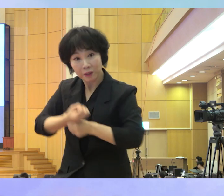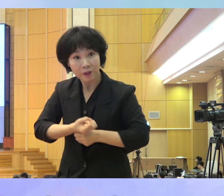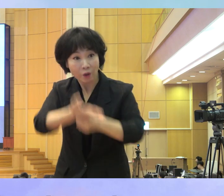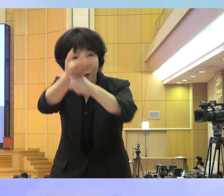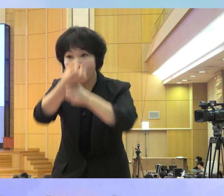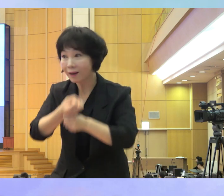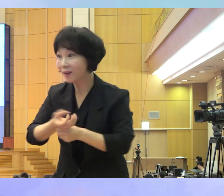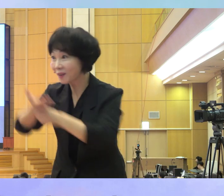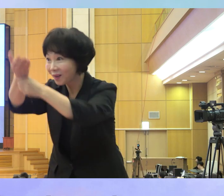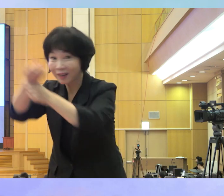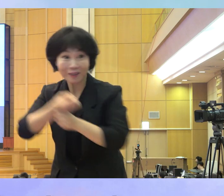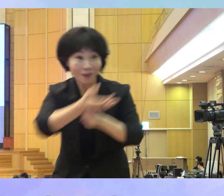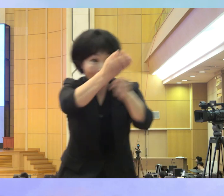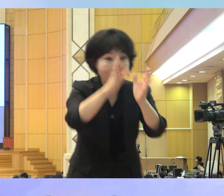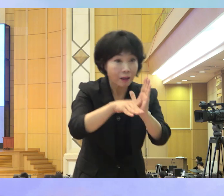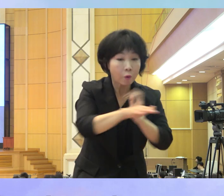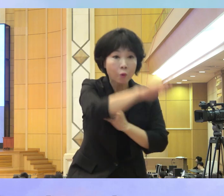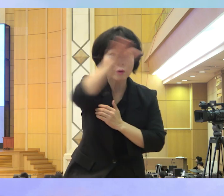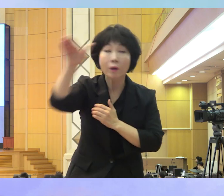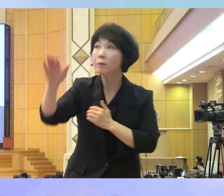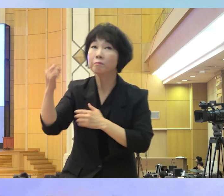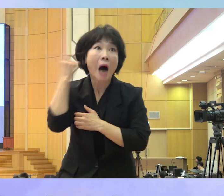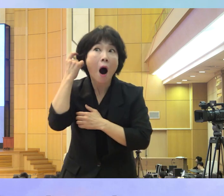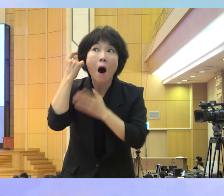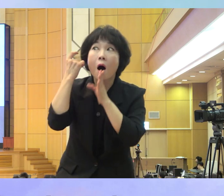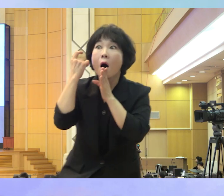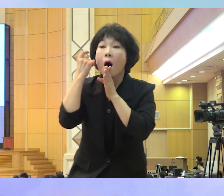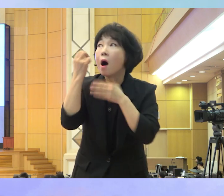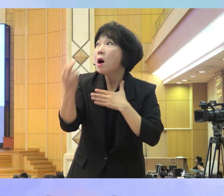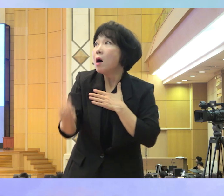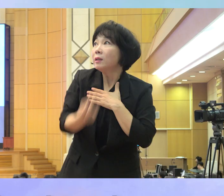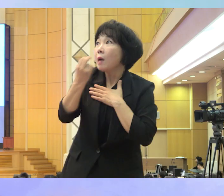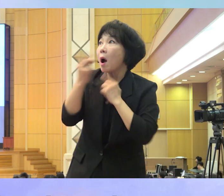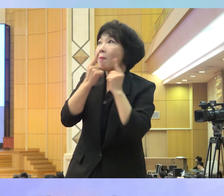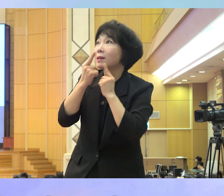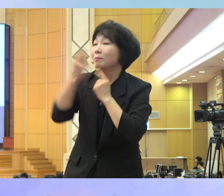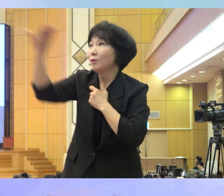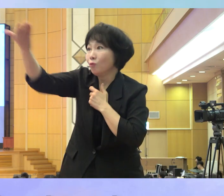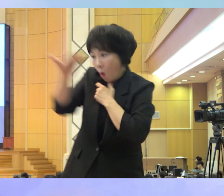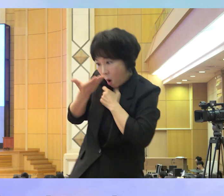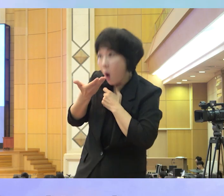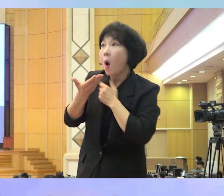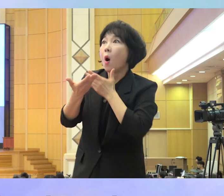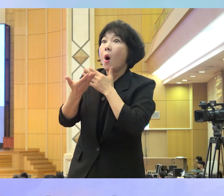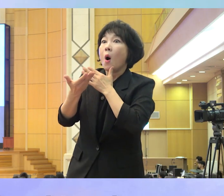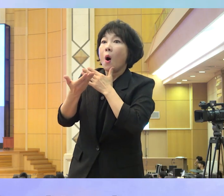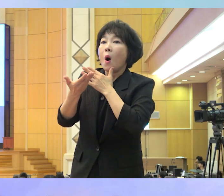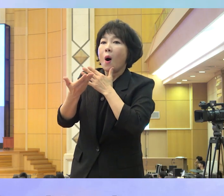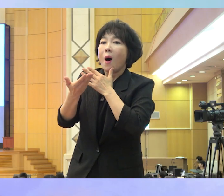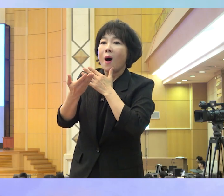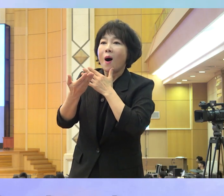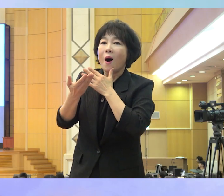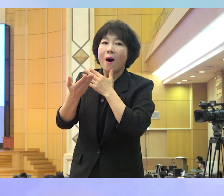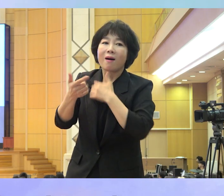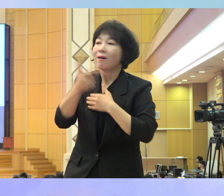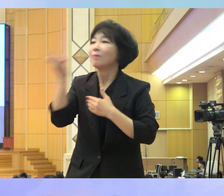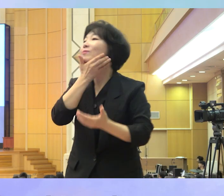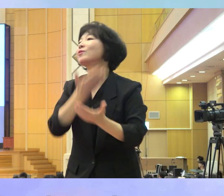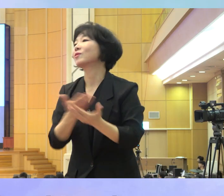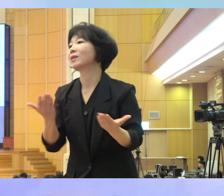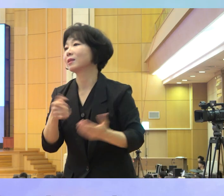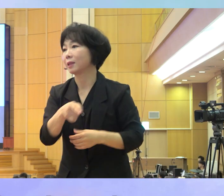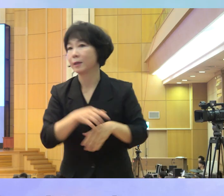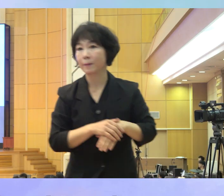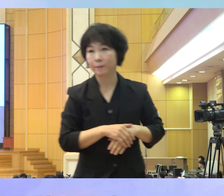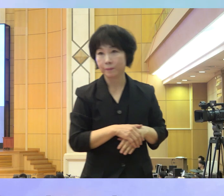때 정말 우리에게 생명의 말씀을 전해주신 말씀이 바로 갈릴리에서 전했다는